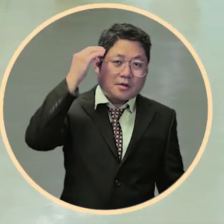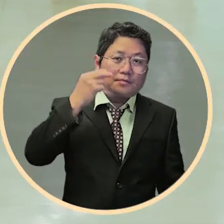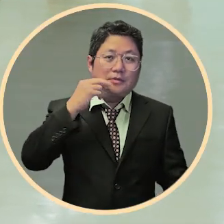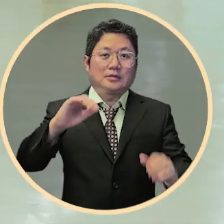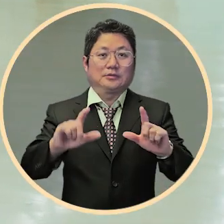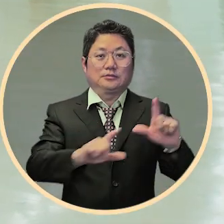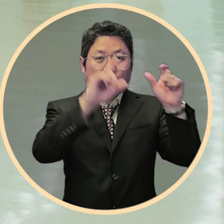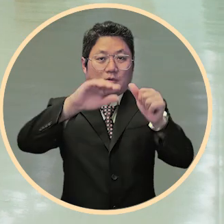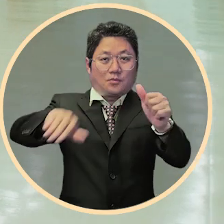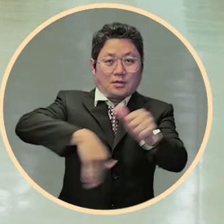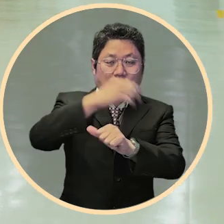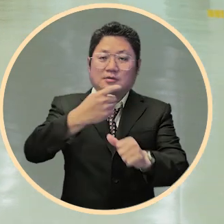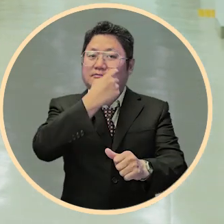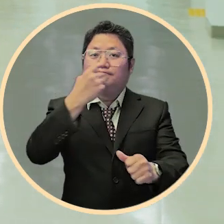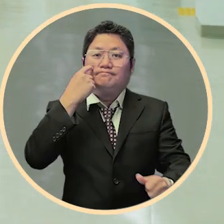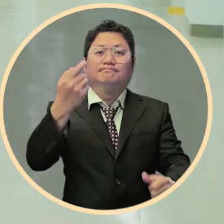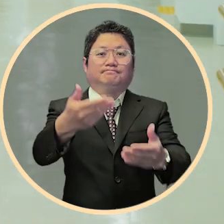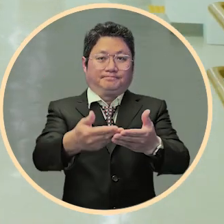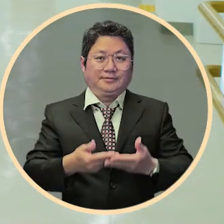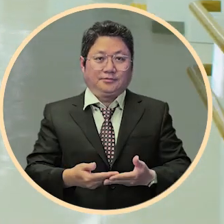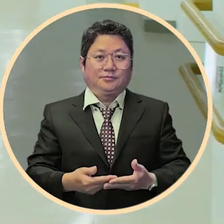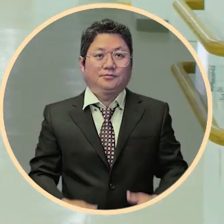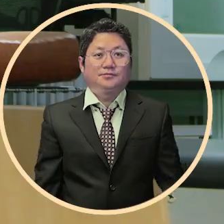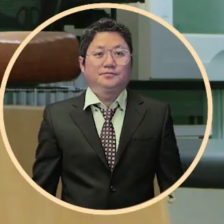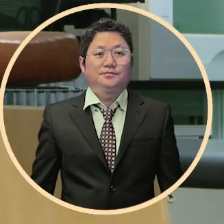장애물 없는 생활환경 인증을 받았고